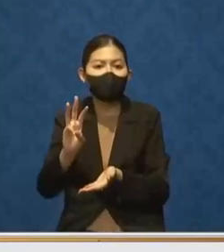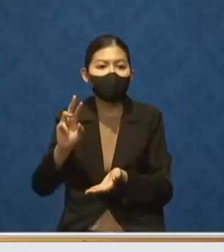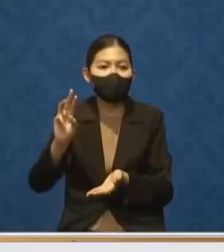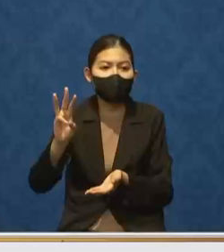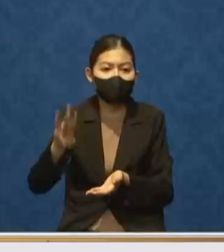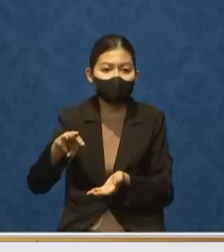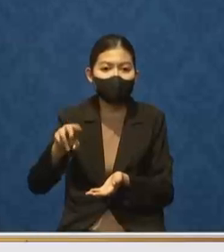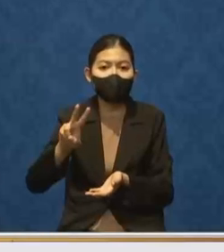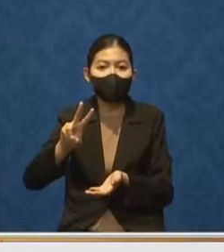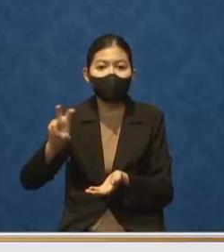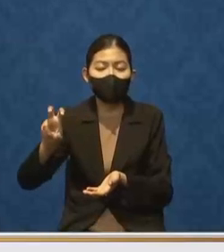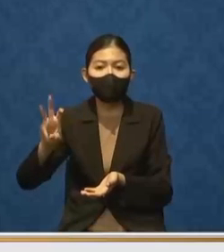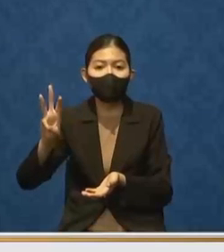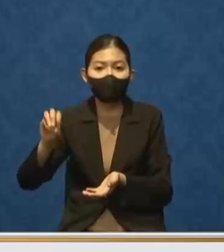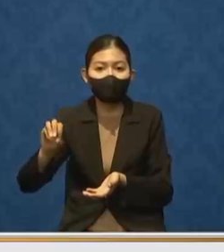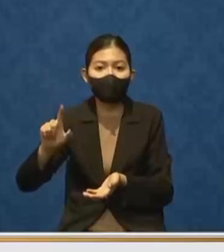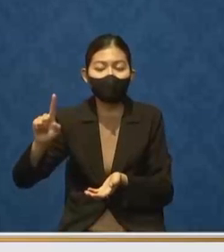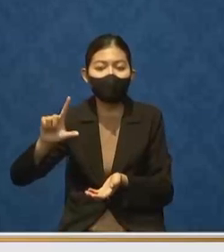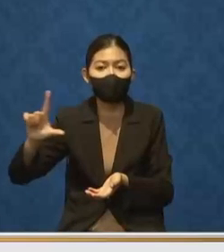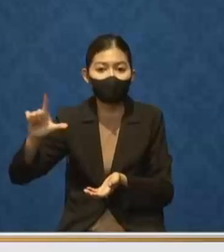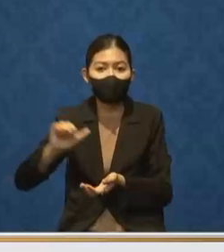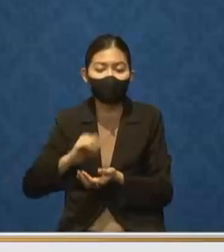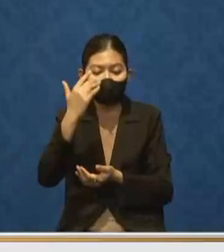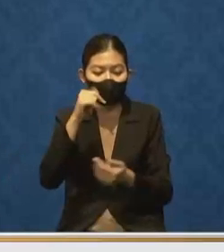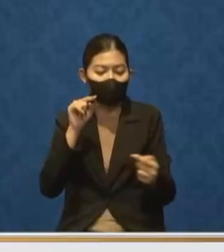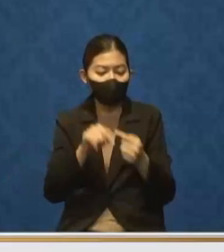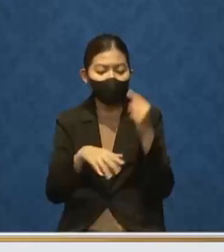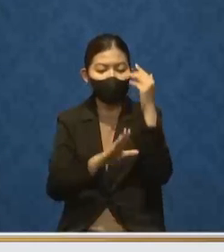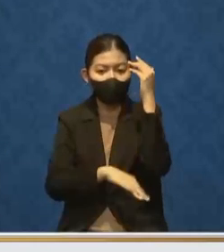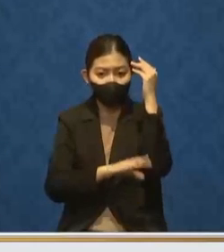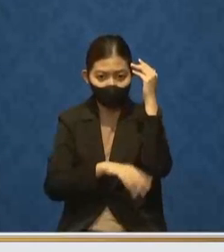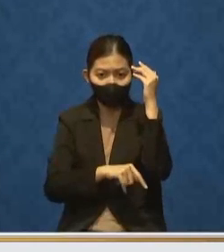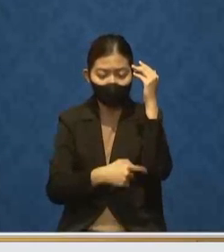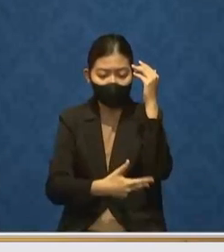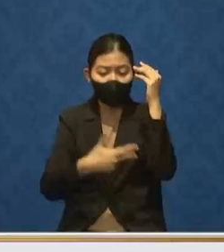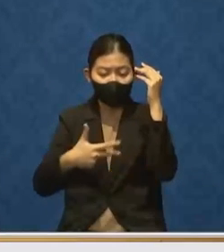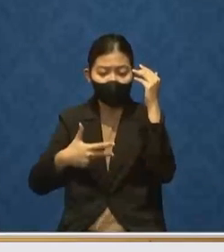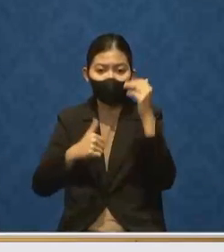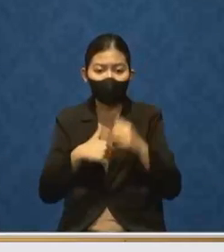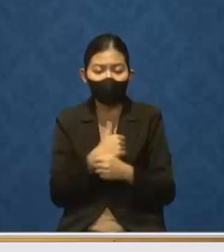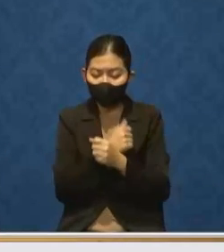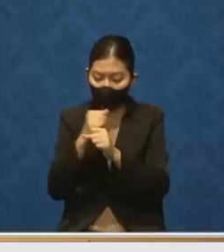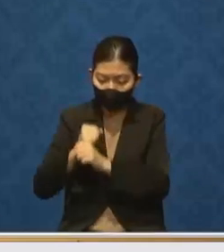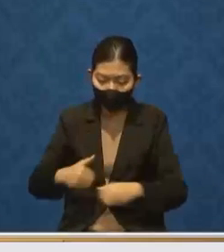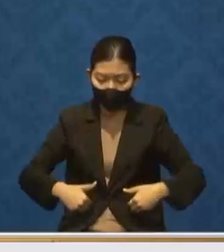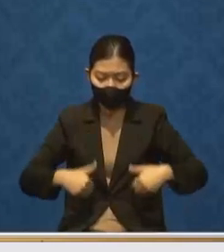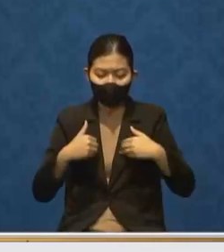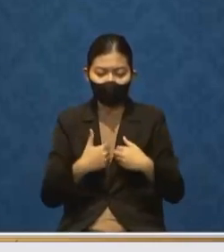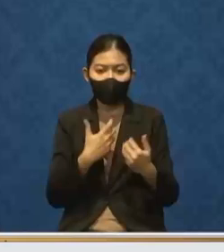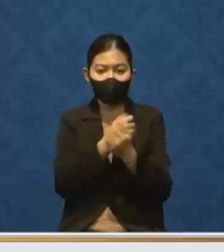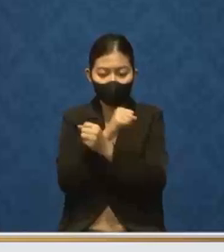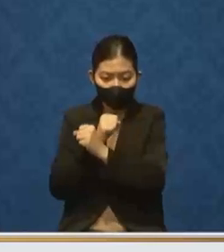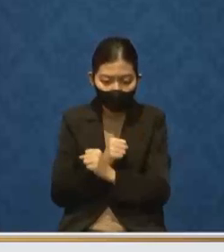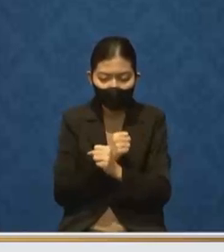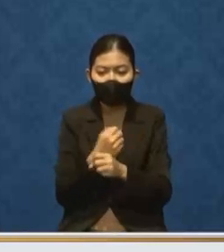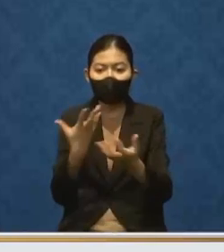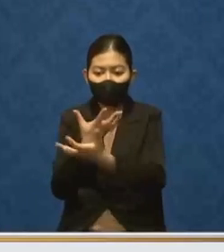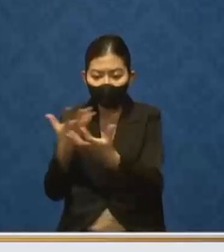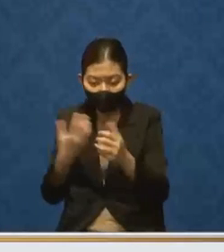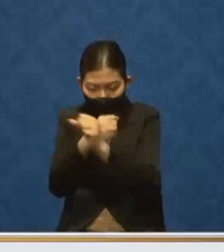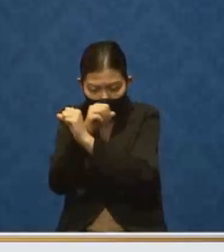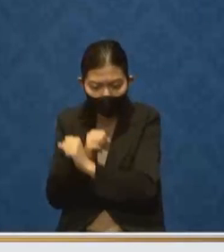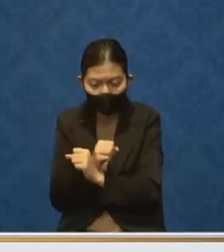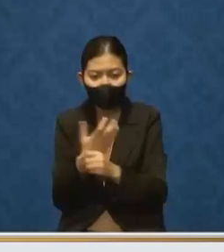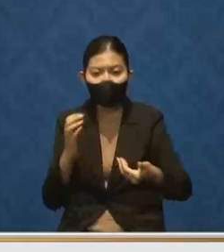6,251.2 ล้านบาทเพื่อให้ประชาชนในพื้นที่ชายแดนภาคใต้มีความปลอดภัยในชีวิตและทรัพย์สินอยู่ร่วมกันอย่างสันติสุข